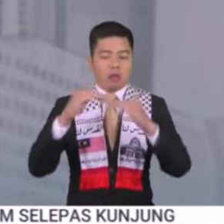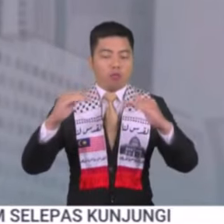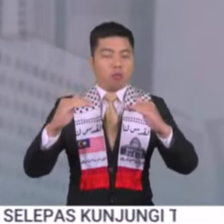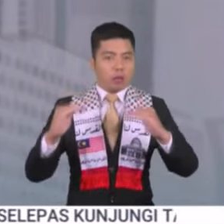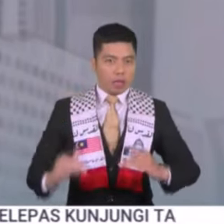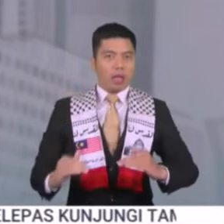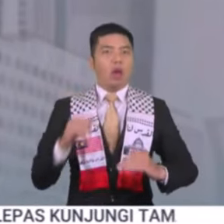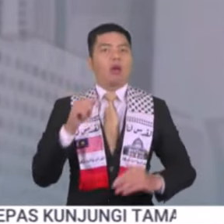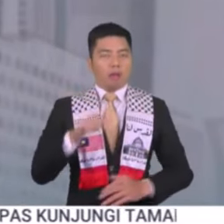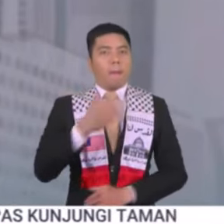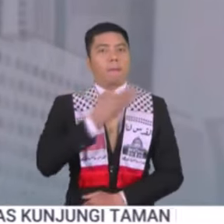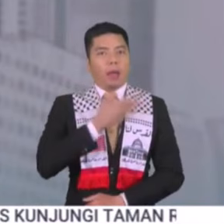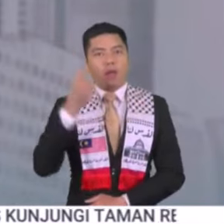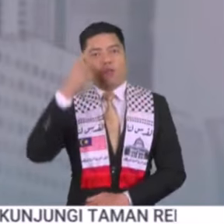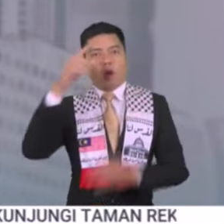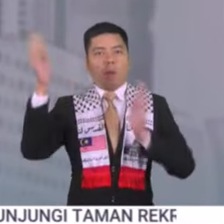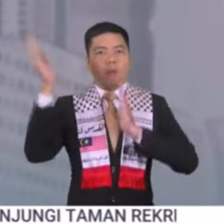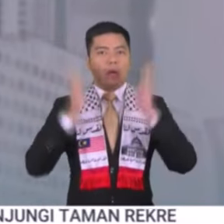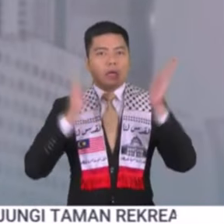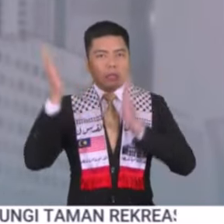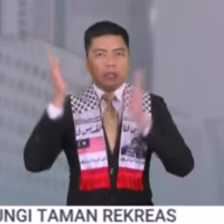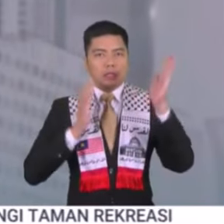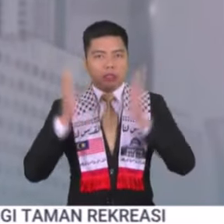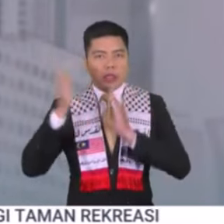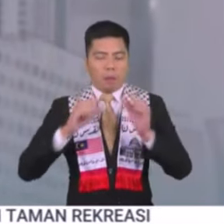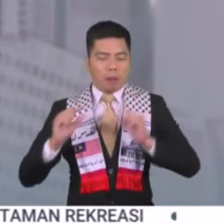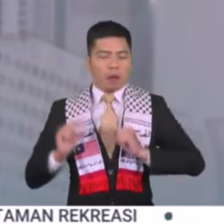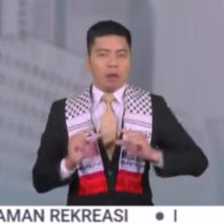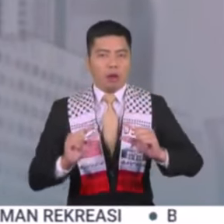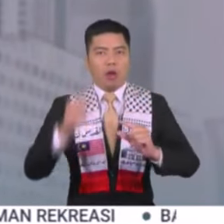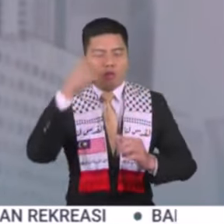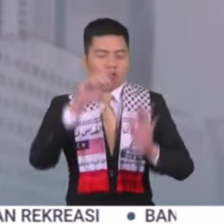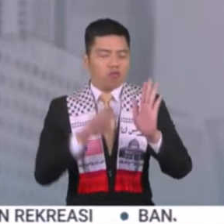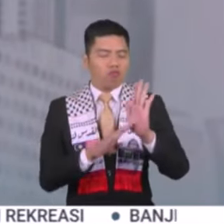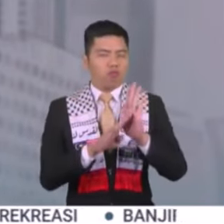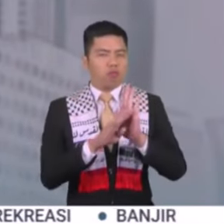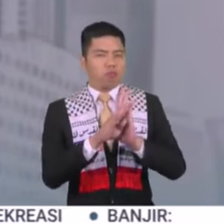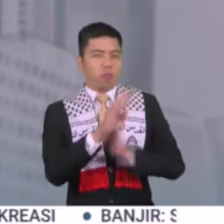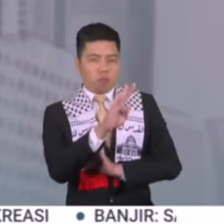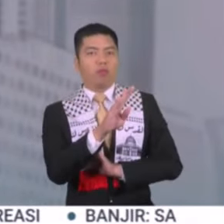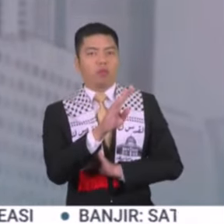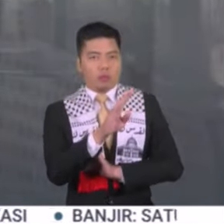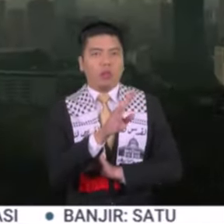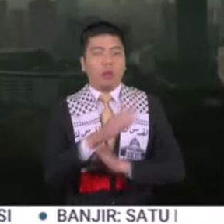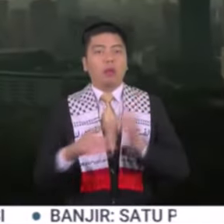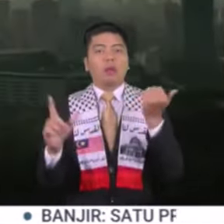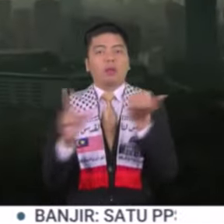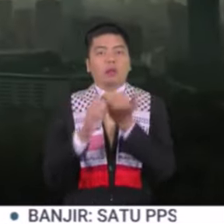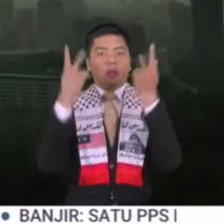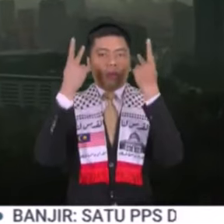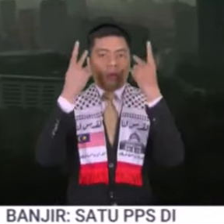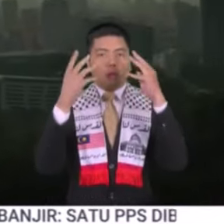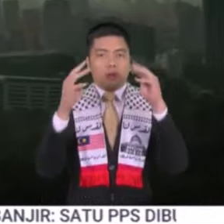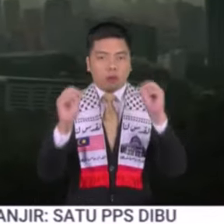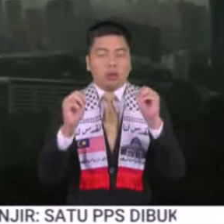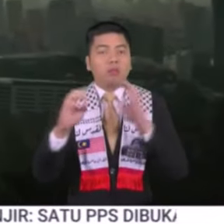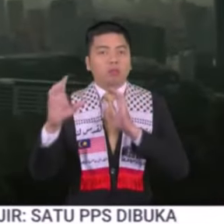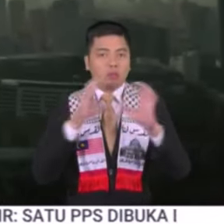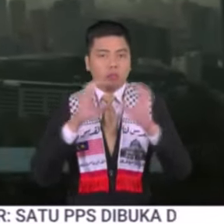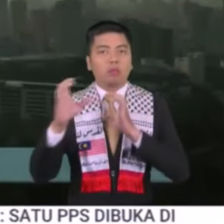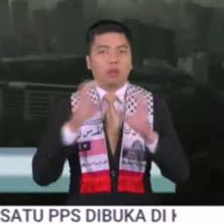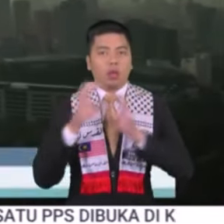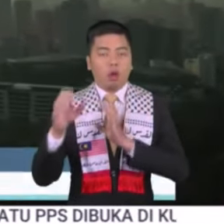yang amat baik untuk Malaysia bergerak sebagai negara yang terus membangun. Menurut Timbalan Perdana Menteri Datuk Seri Fadilah